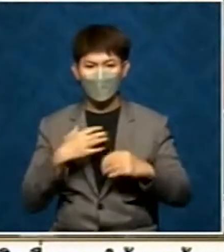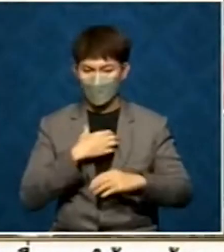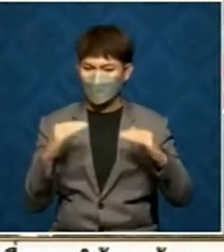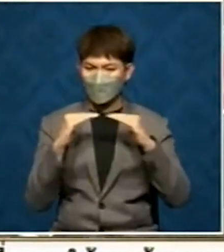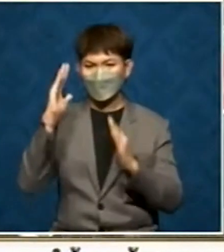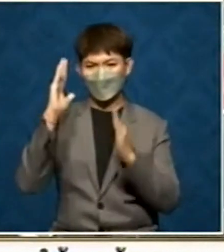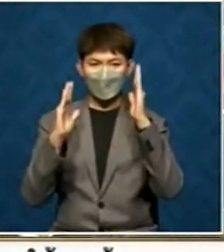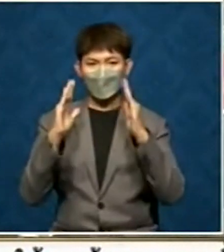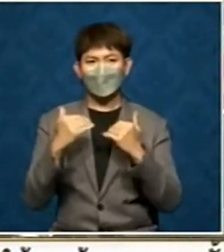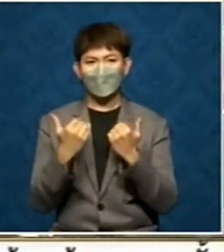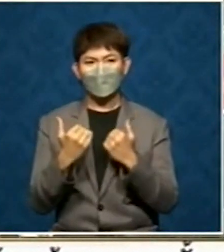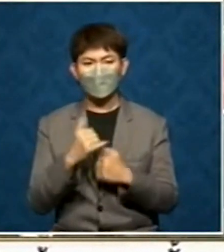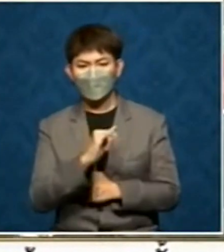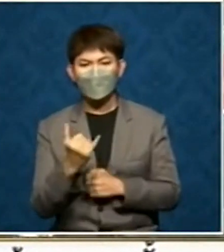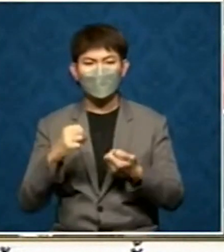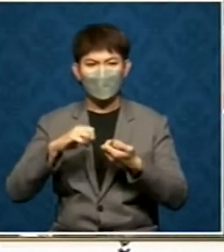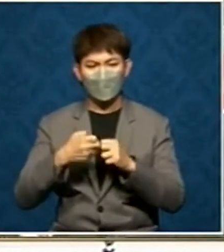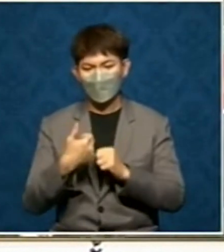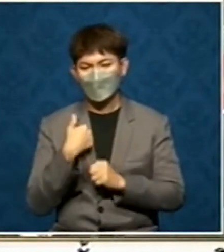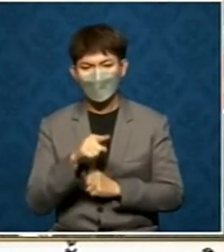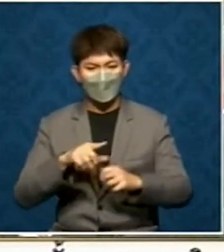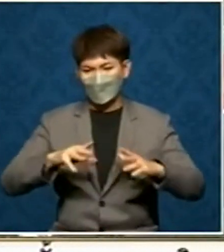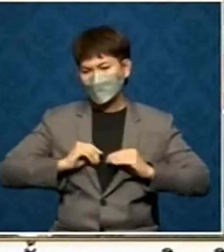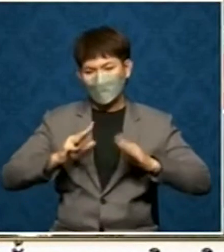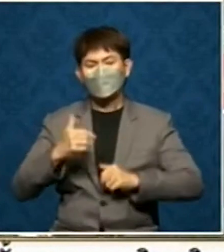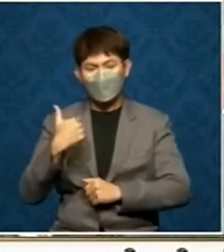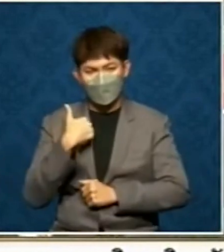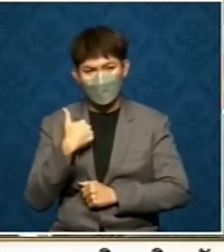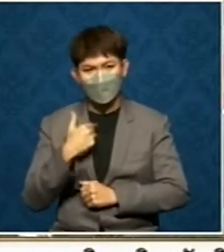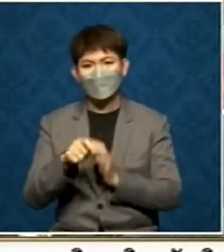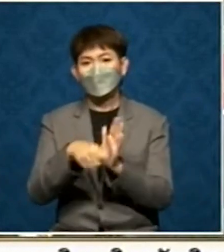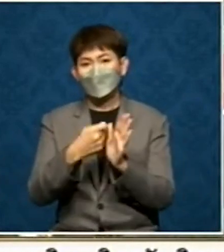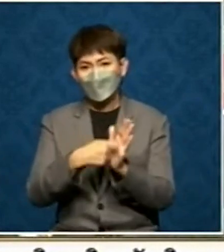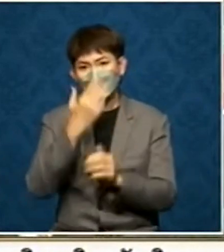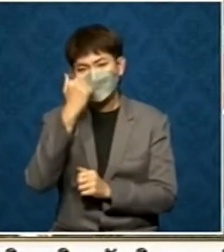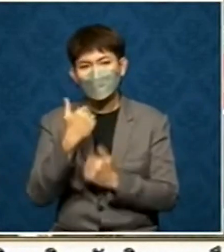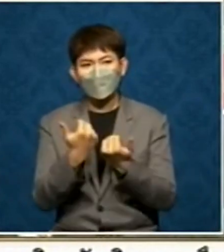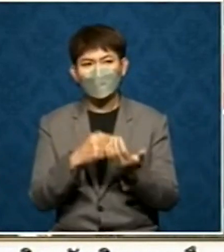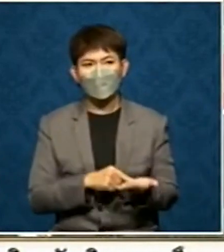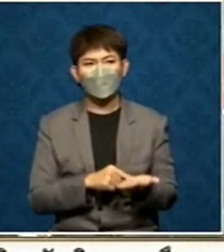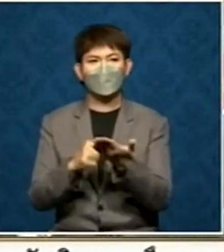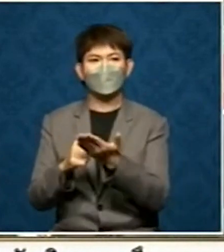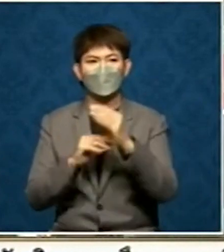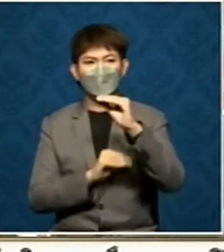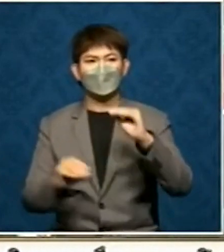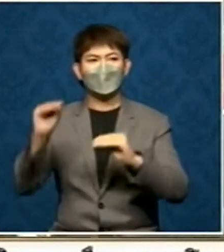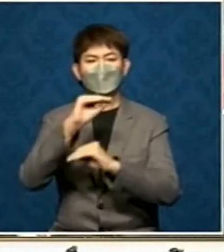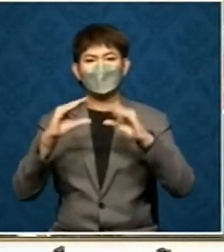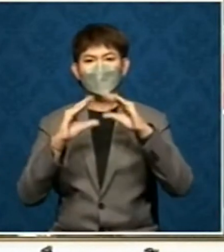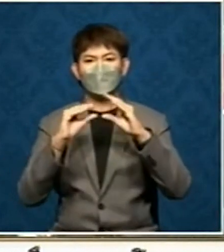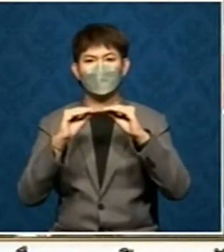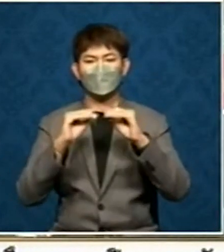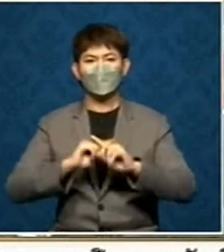อยกรณีในรูปที่โวคือ คุเอกประวิธวงสุวรรณ์ รองนายกรัฐมนตีและประทานมรณิธิปล่ออยต่อ ได้ใช้ทรบสินของร